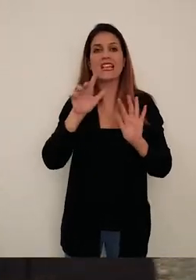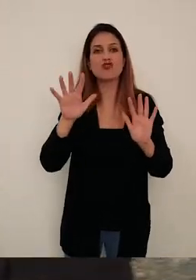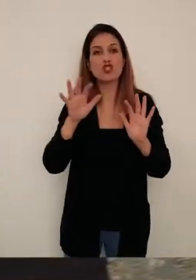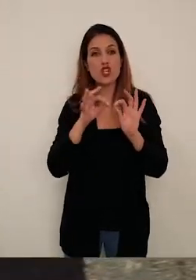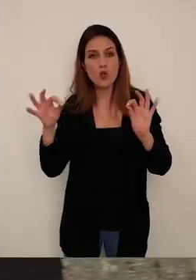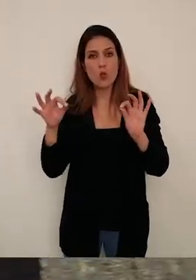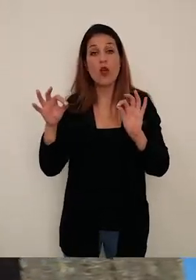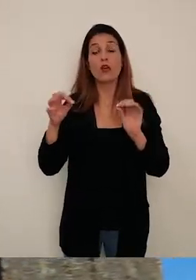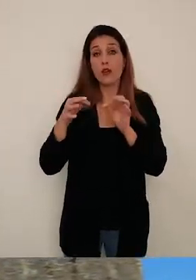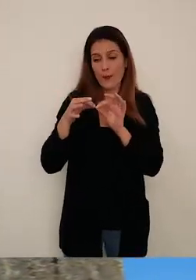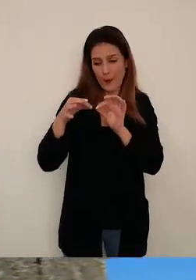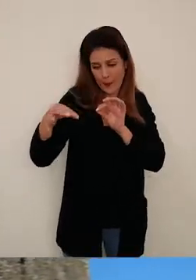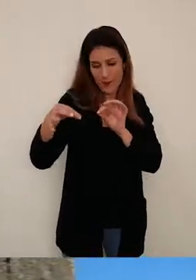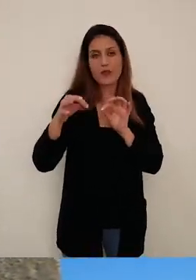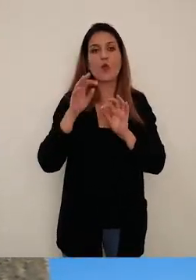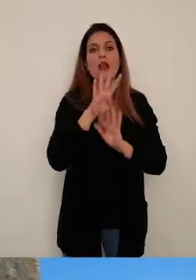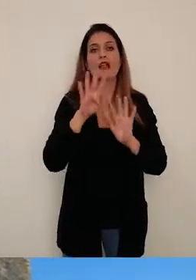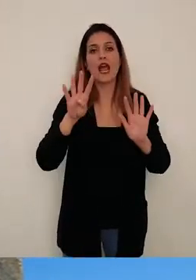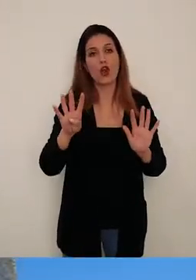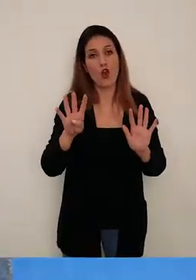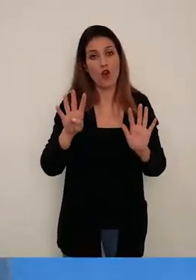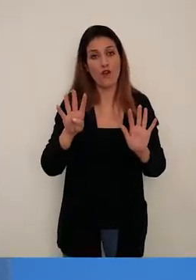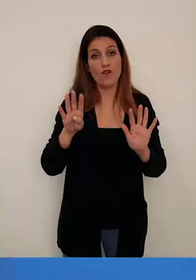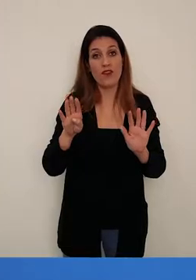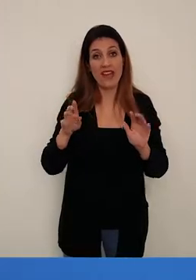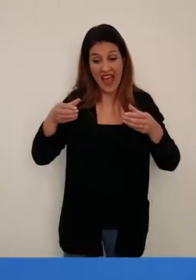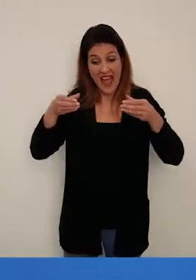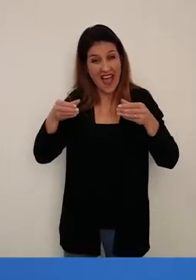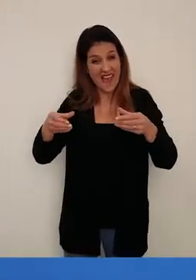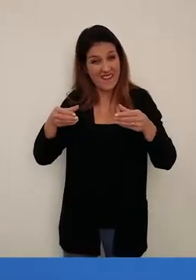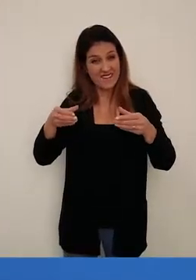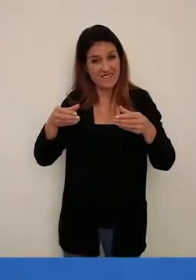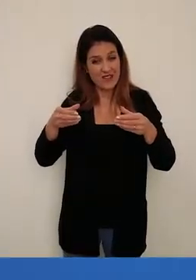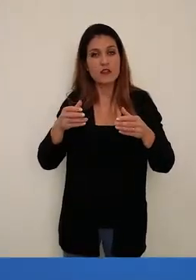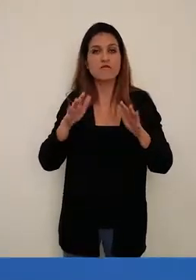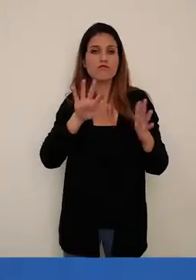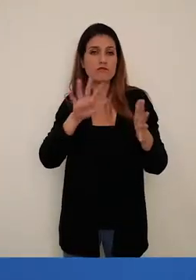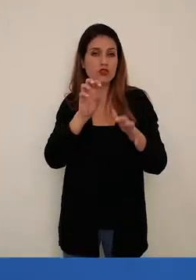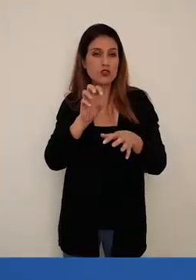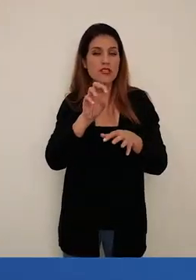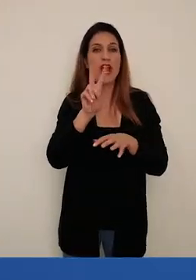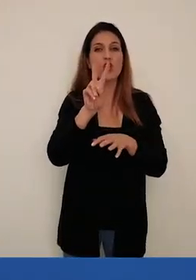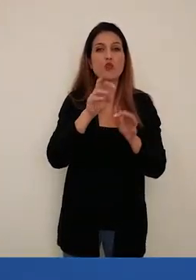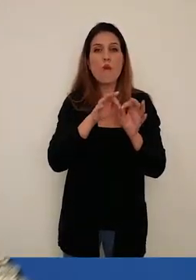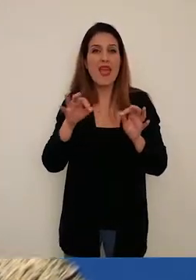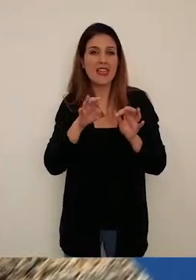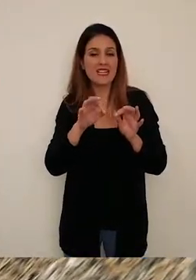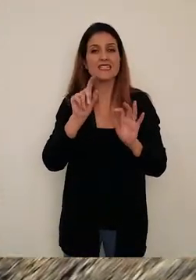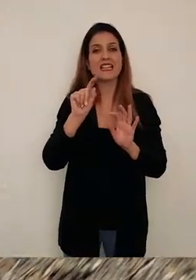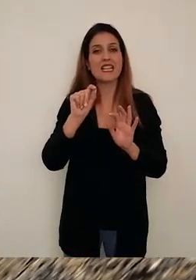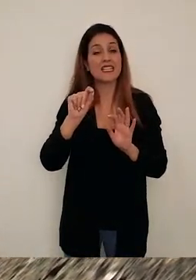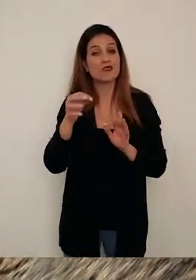lato più lungo e 49 su quello più corto. Lo spessore, non di poco conto, era di circa 2 metri e